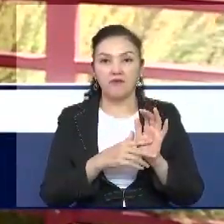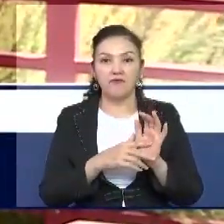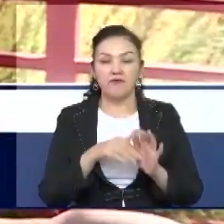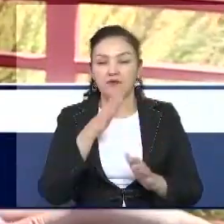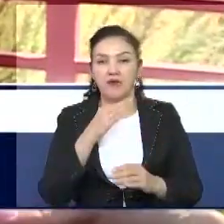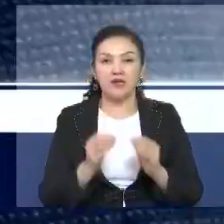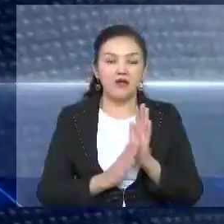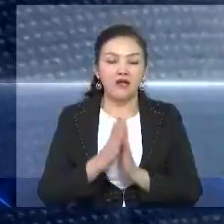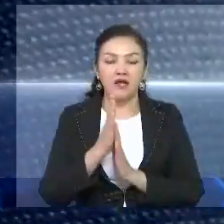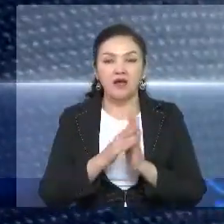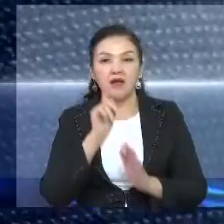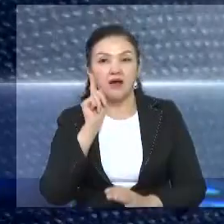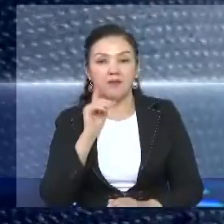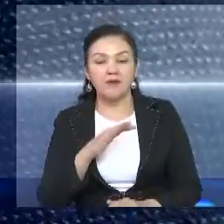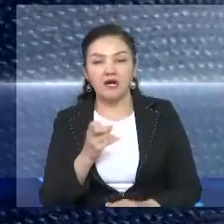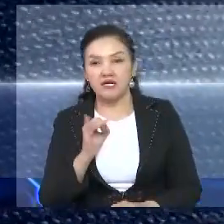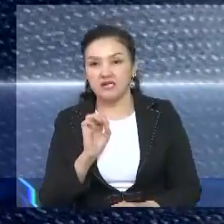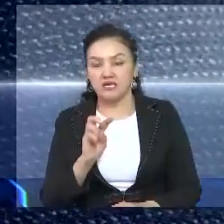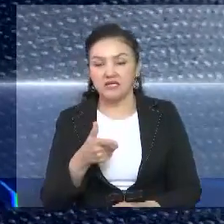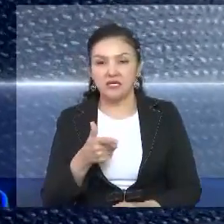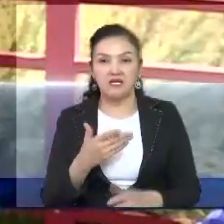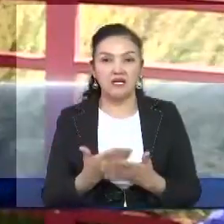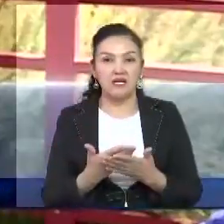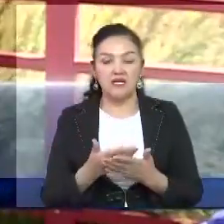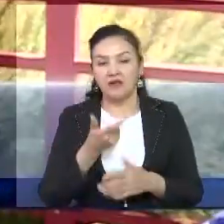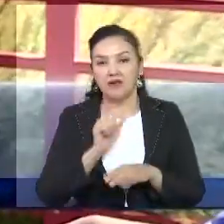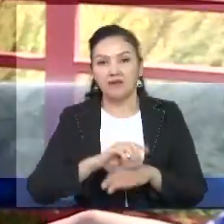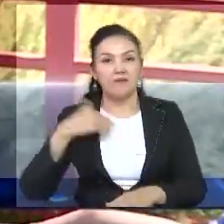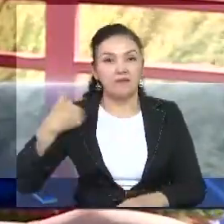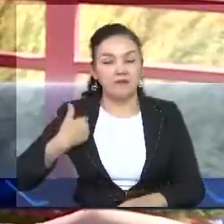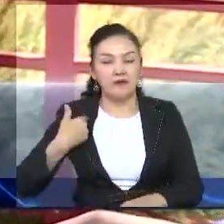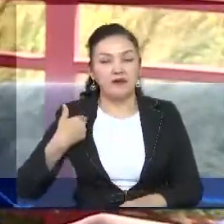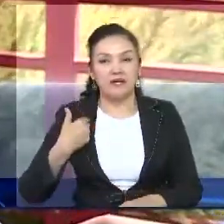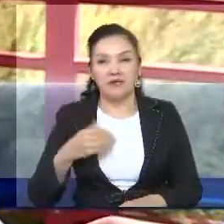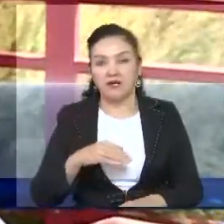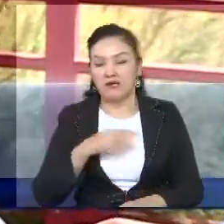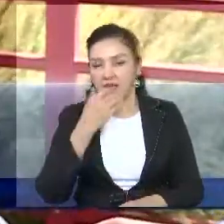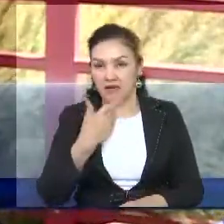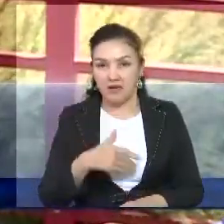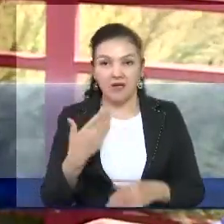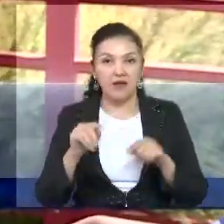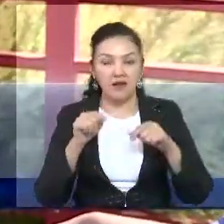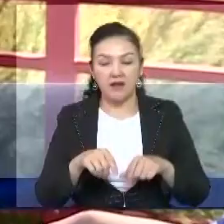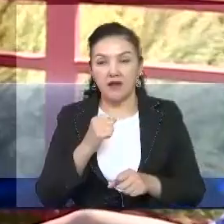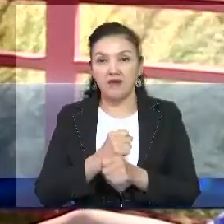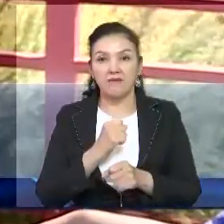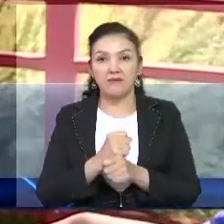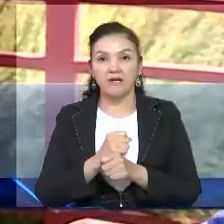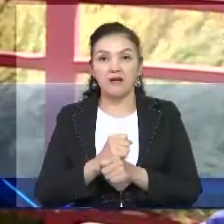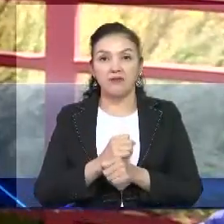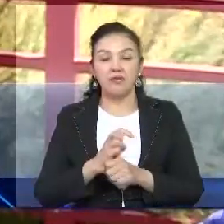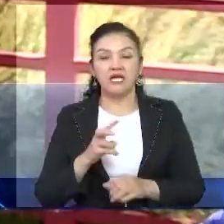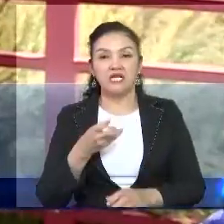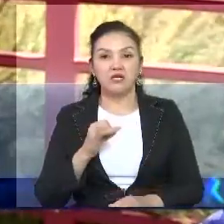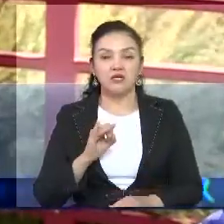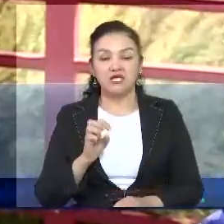вид растительности. Это в основном полынные. Полынные, они очень полезны для организма. И отсюда вырабатываются